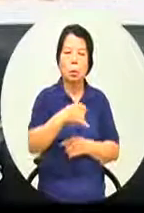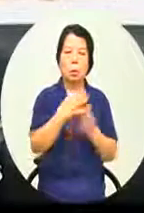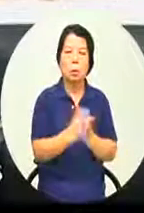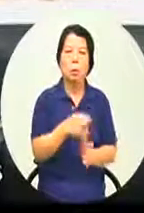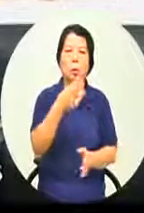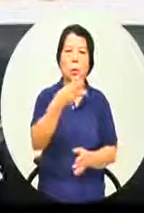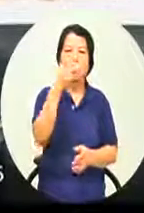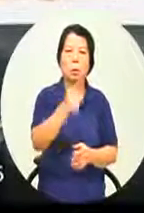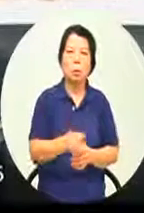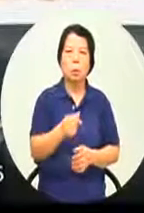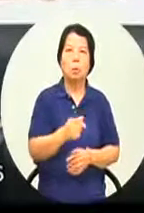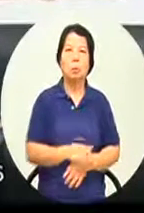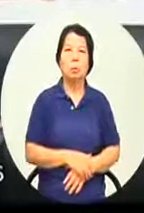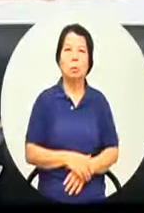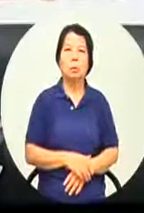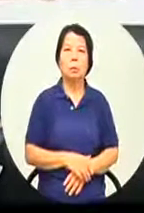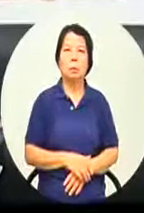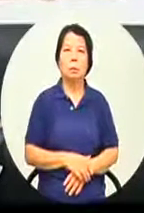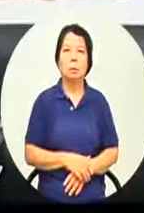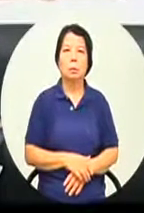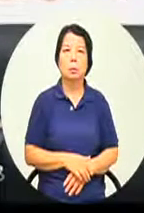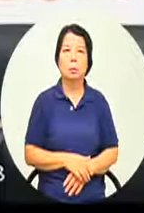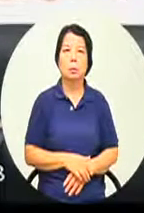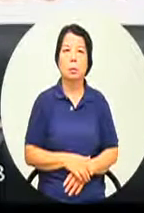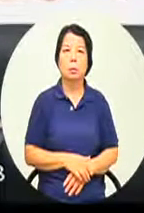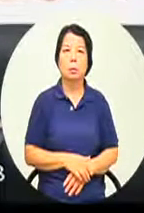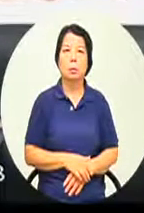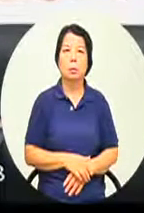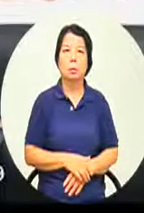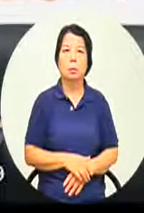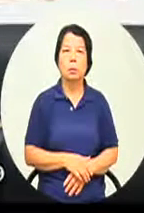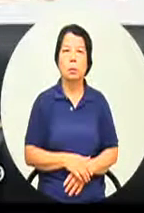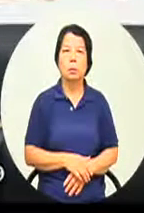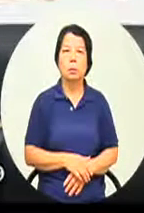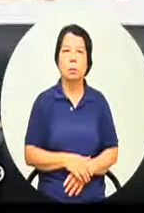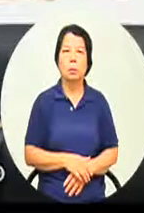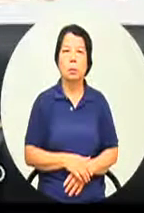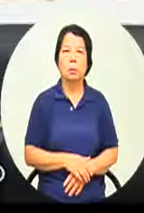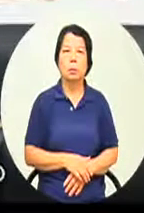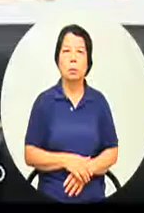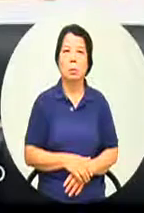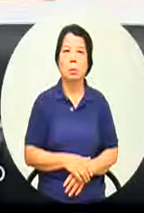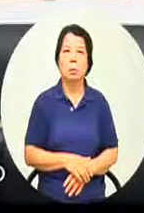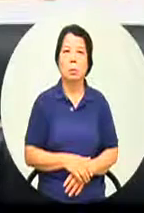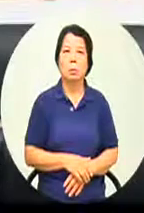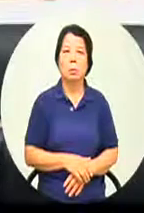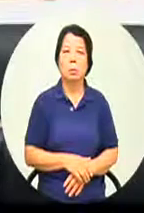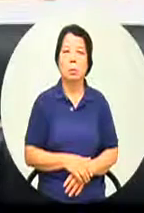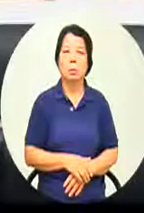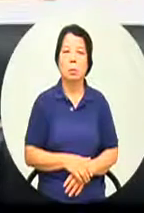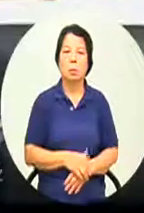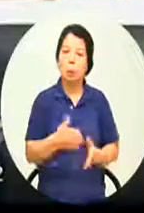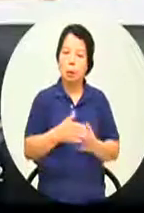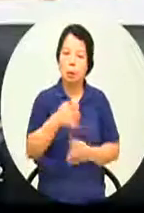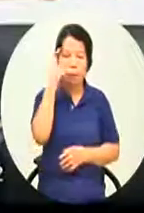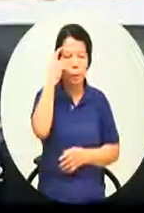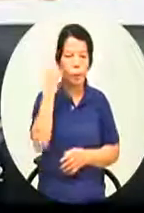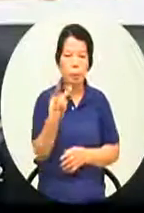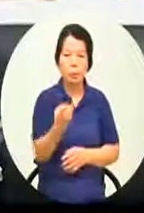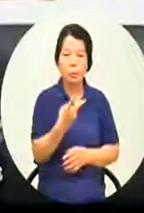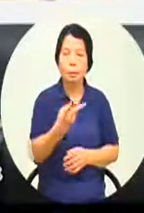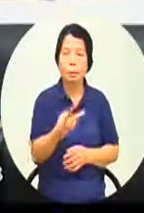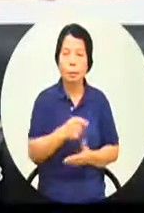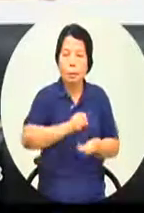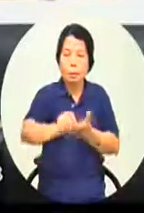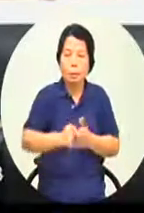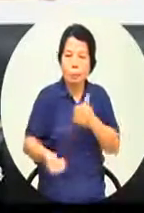亿。对，旗津是三亿。 好，那请你告诉我们，你预期这两个都一定可以